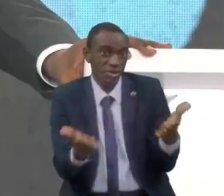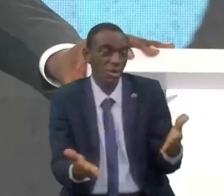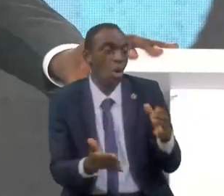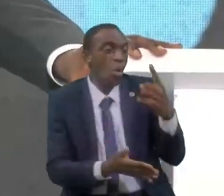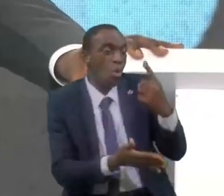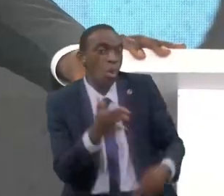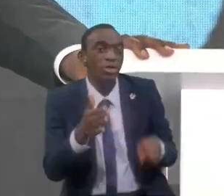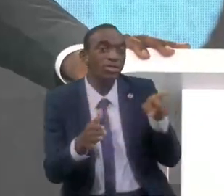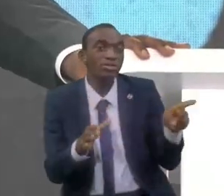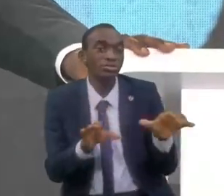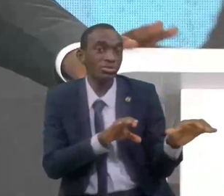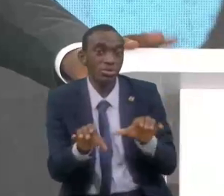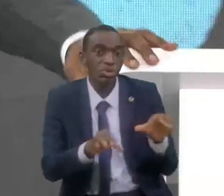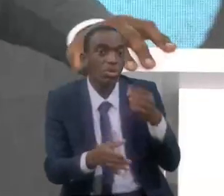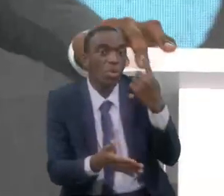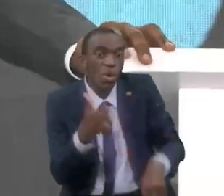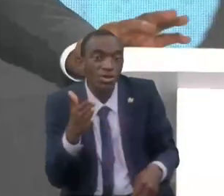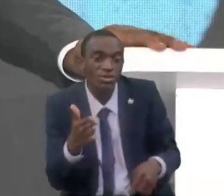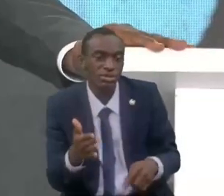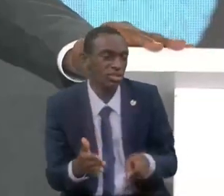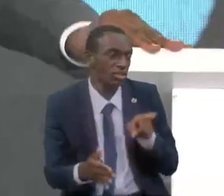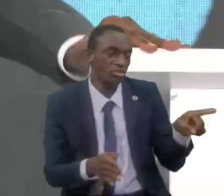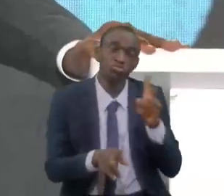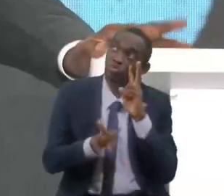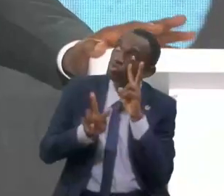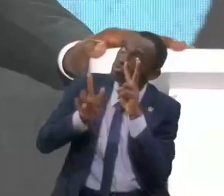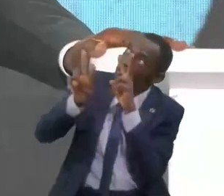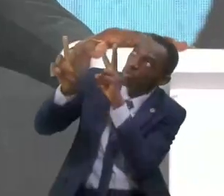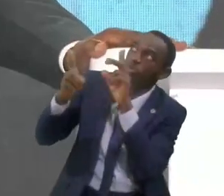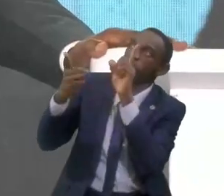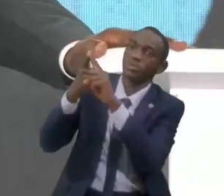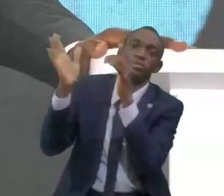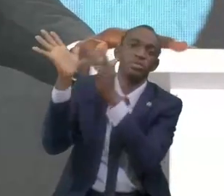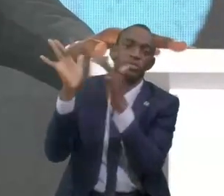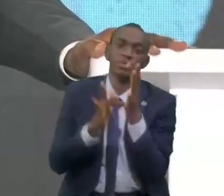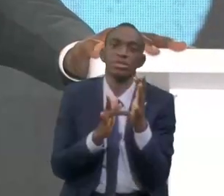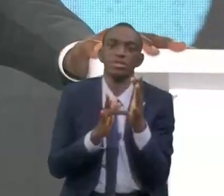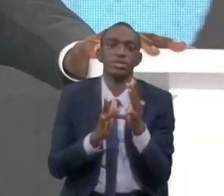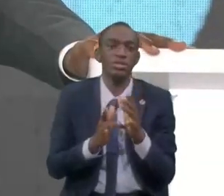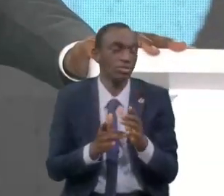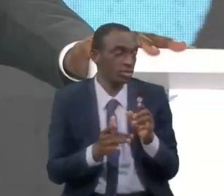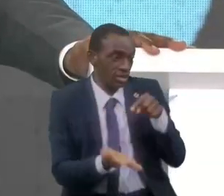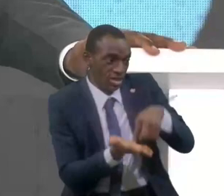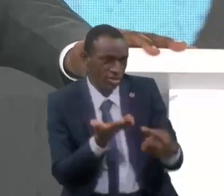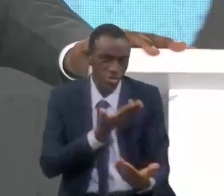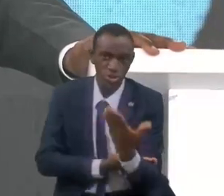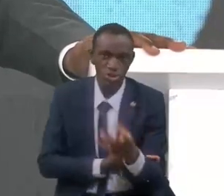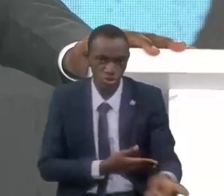avons besoin, c'est de regarder à Jésus. Ce matin, tu vas